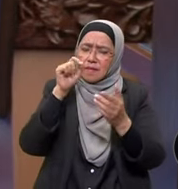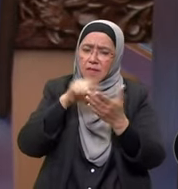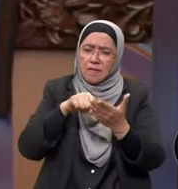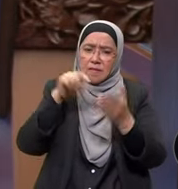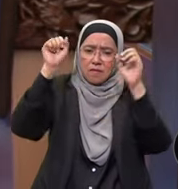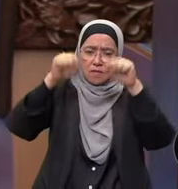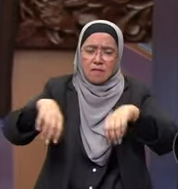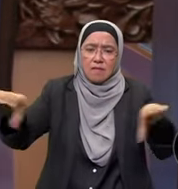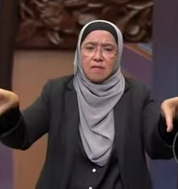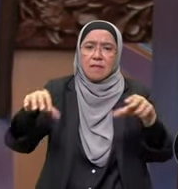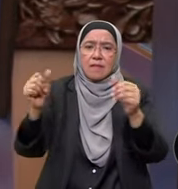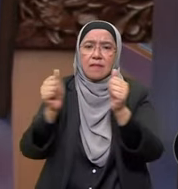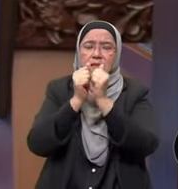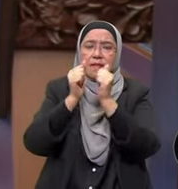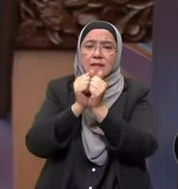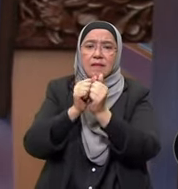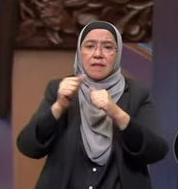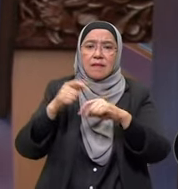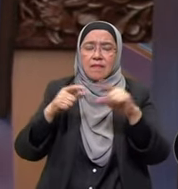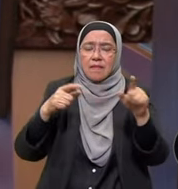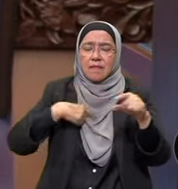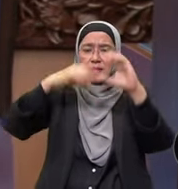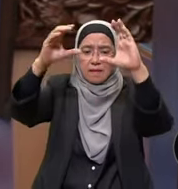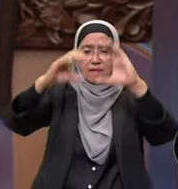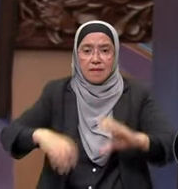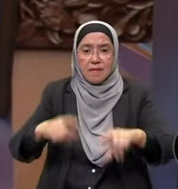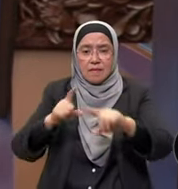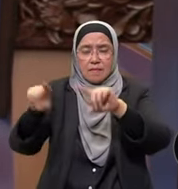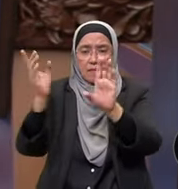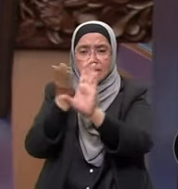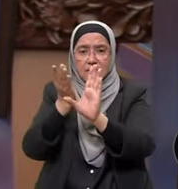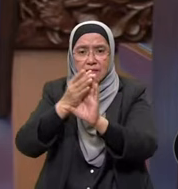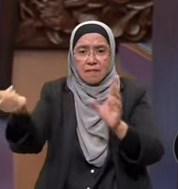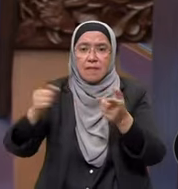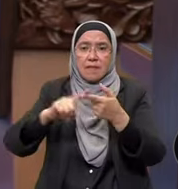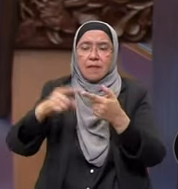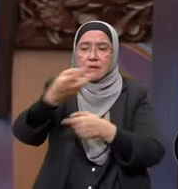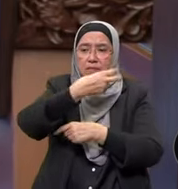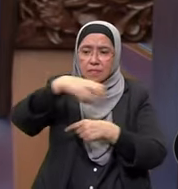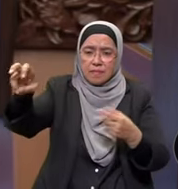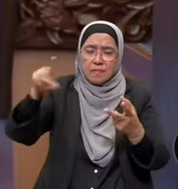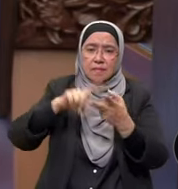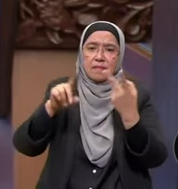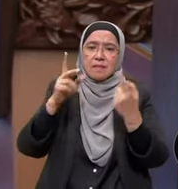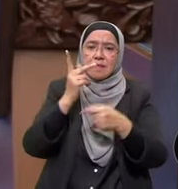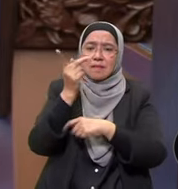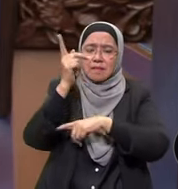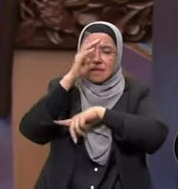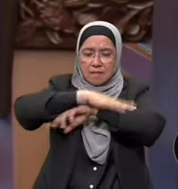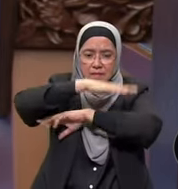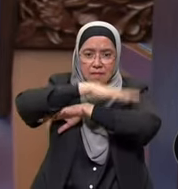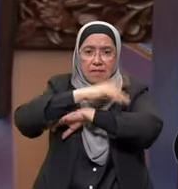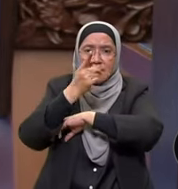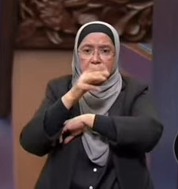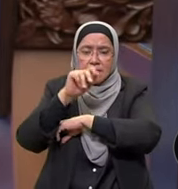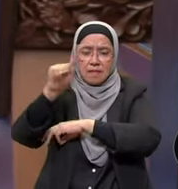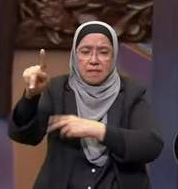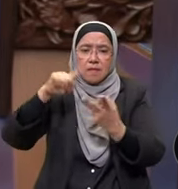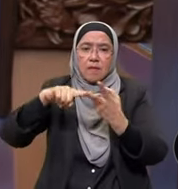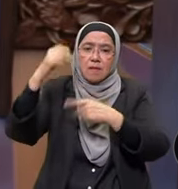pembangang internet BSN kaunter agen bank dan kaunter KSP pada tahun